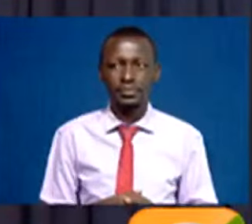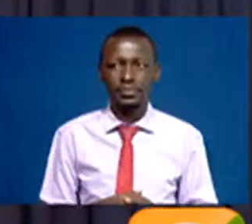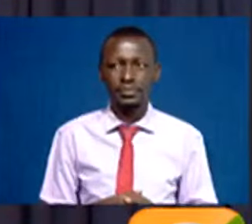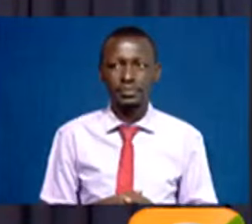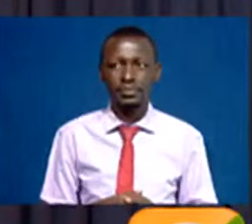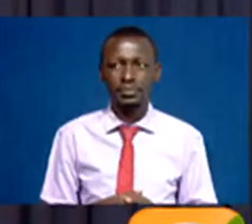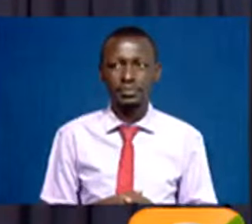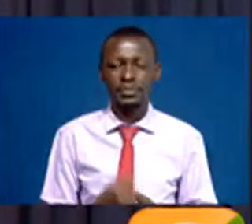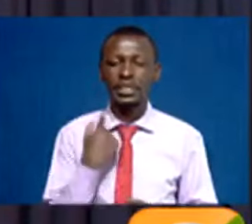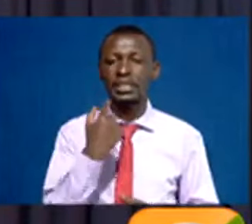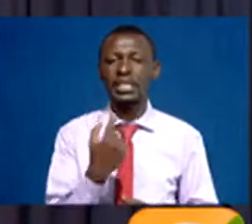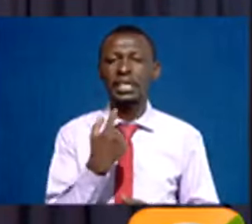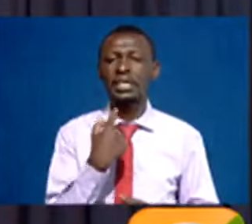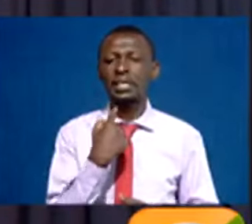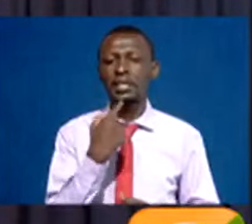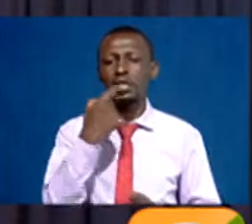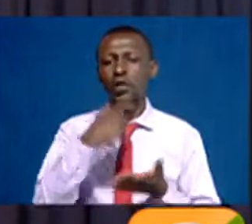costed 200 million